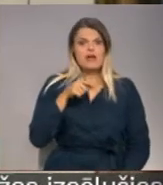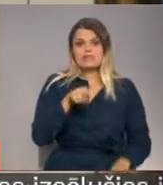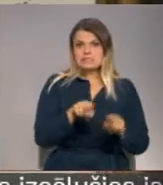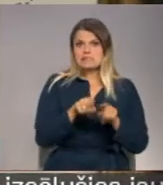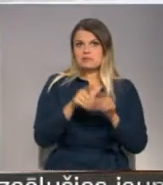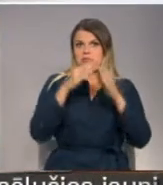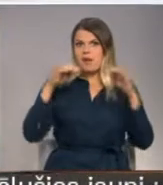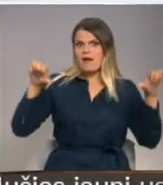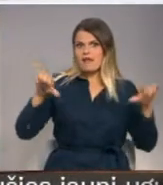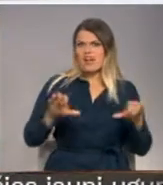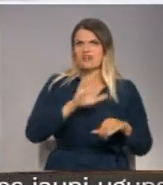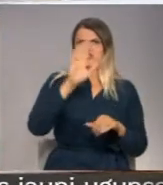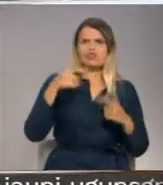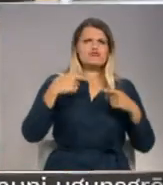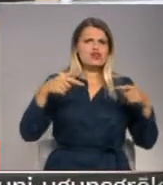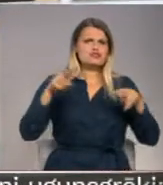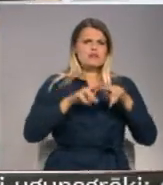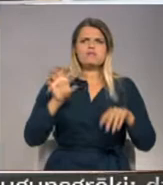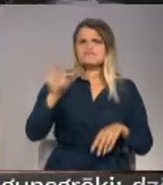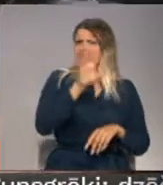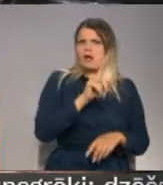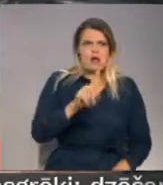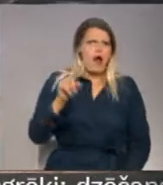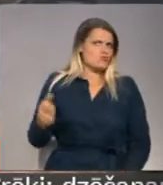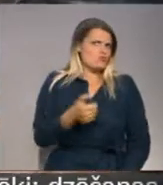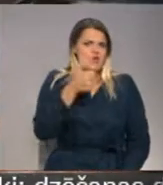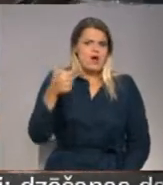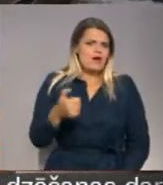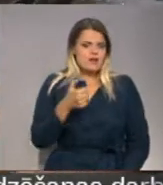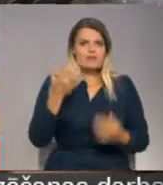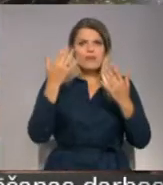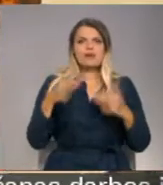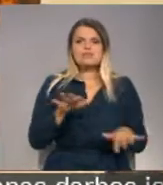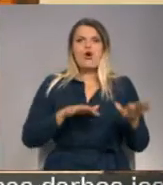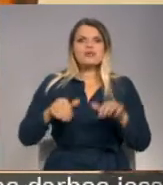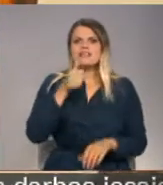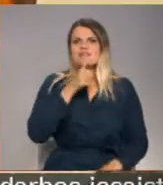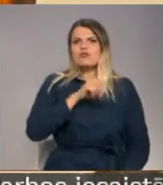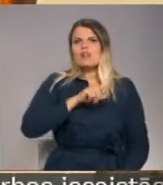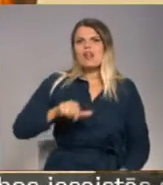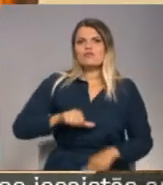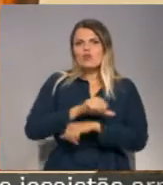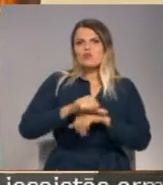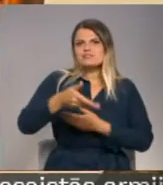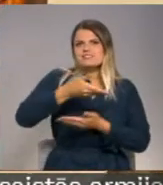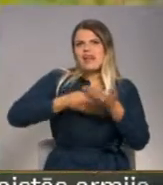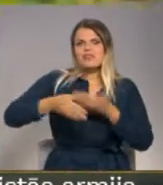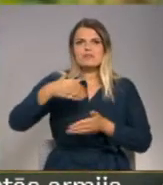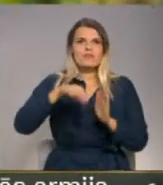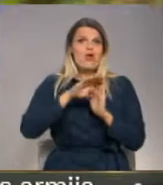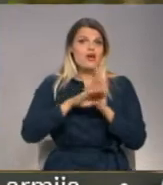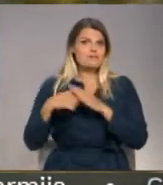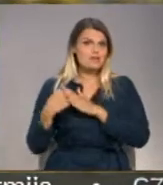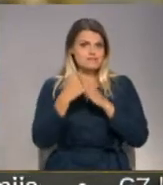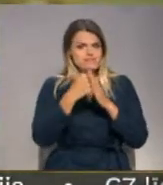māju kafejnīcu dienas dažādos reģionos notiek ik gadu. Pasākums rīkots ar Igaunijas Latvijas pārobežu sadarbības programmas atbalstu.